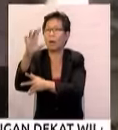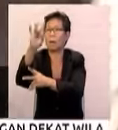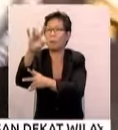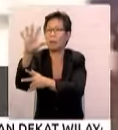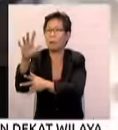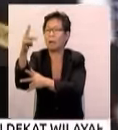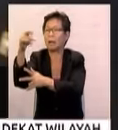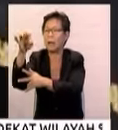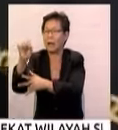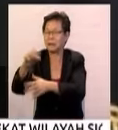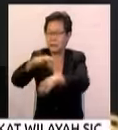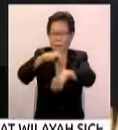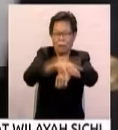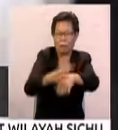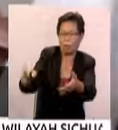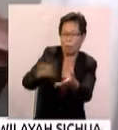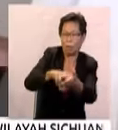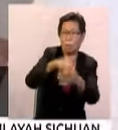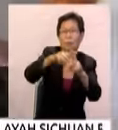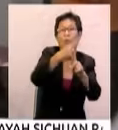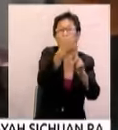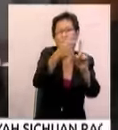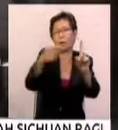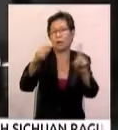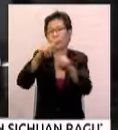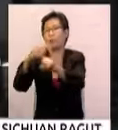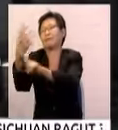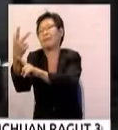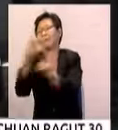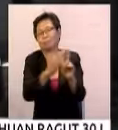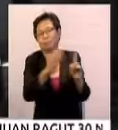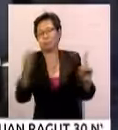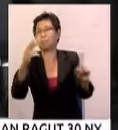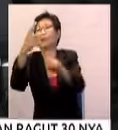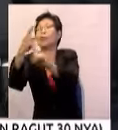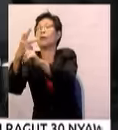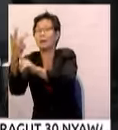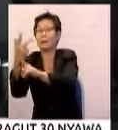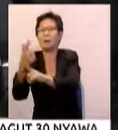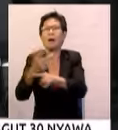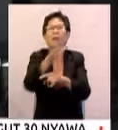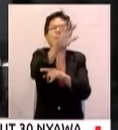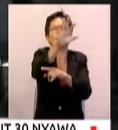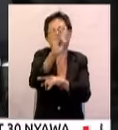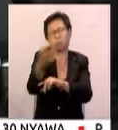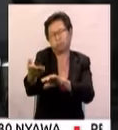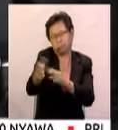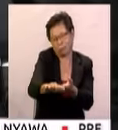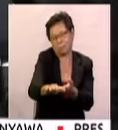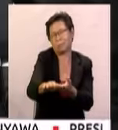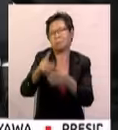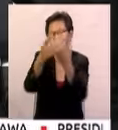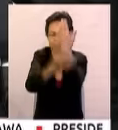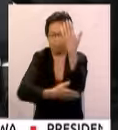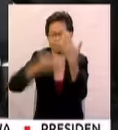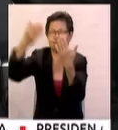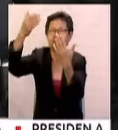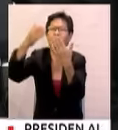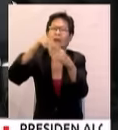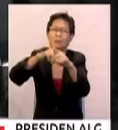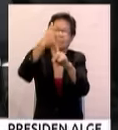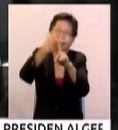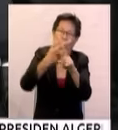36,285 kes denggi direkodkan bagi Januari hingga Mac lalu, manakala 59 kes kematian dilaporkan di seluruh negara bagi tempoh